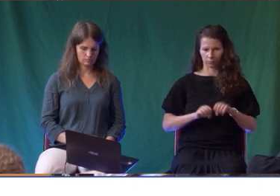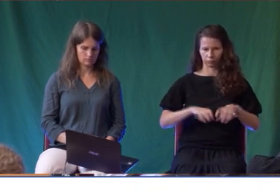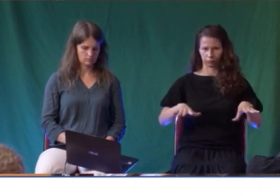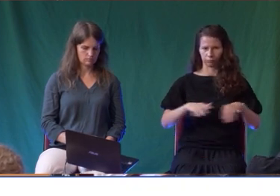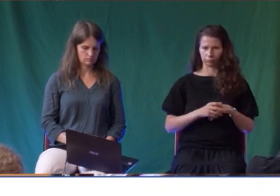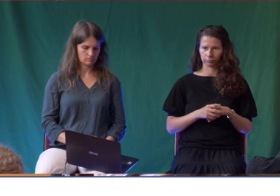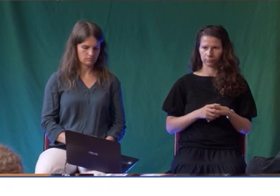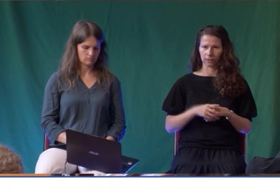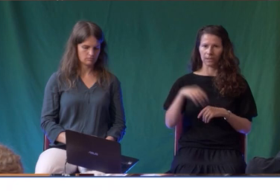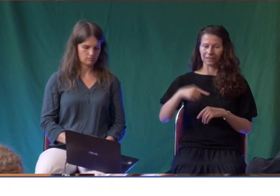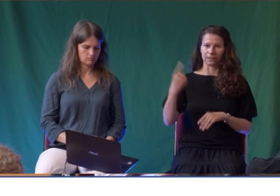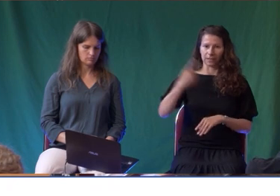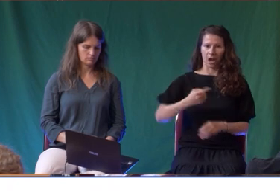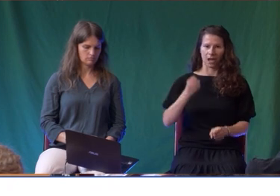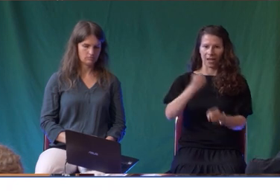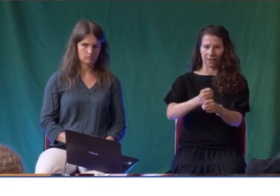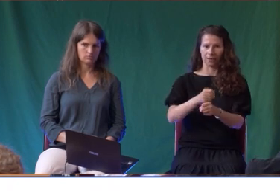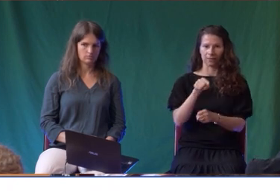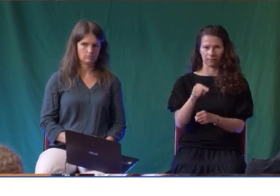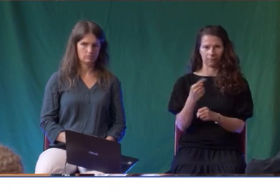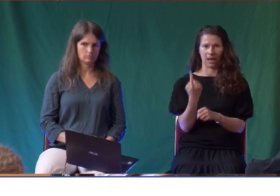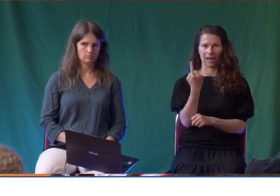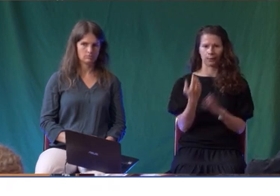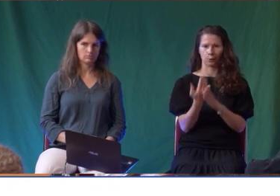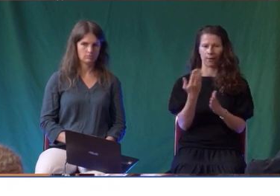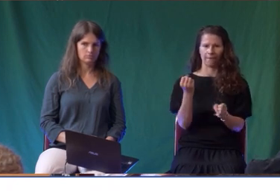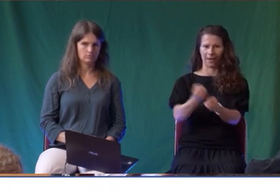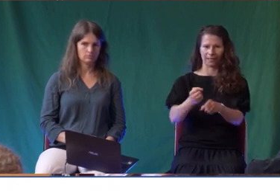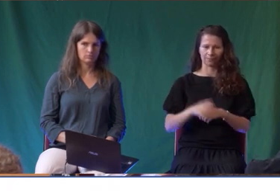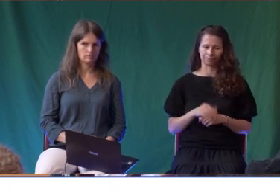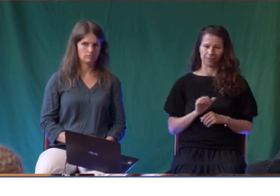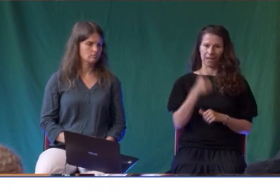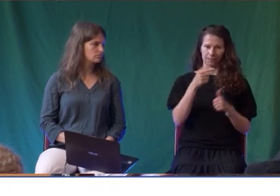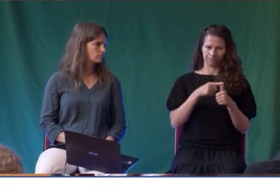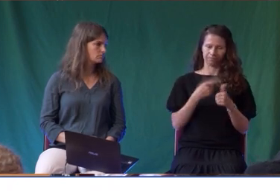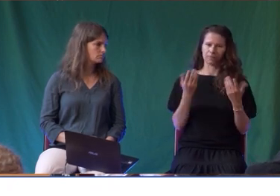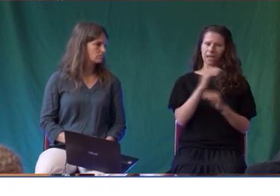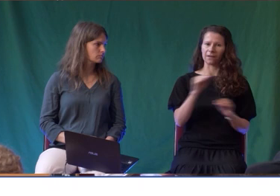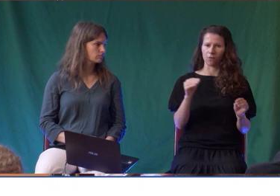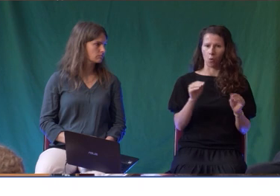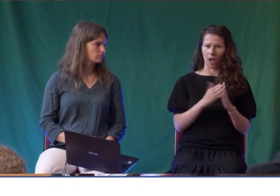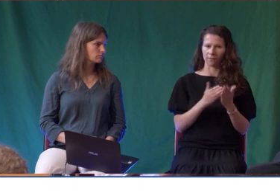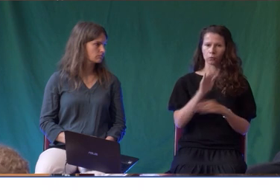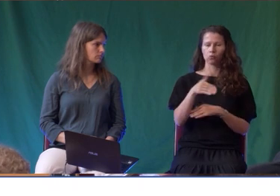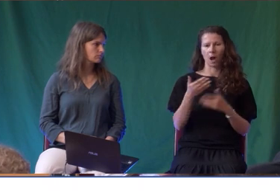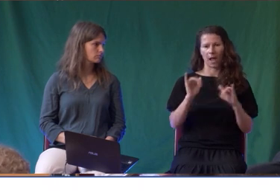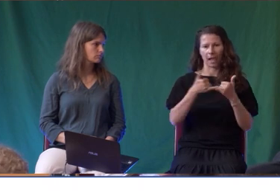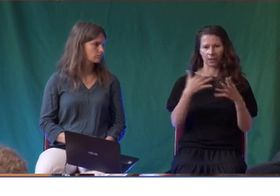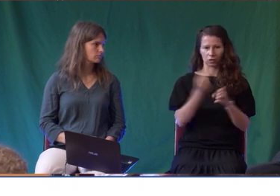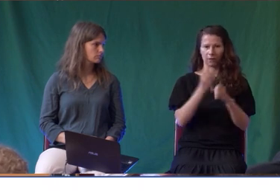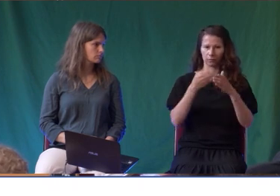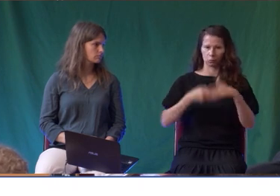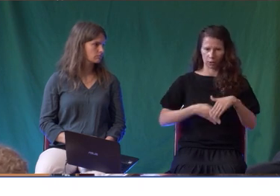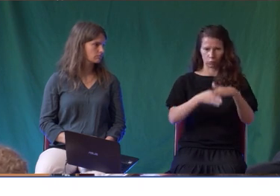von diesem Jahr fertig das erste ist ein Infoheft über unterstützt der Elternschaft